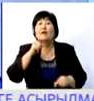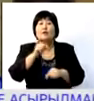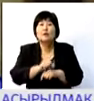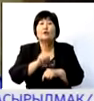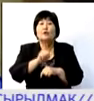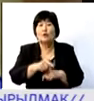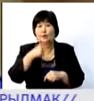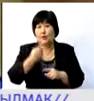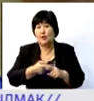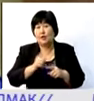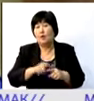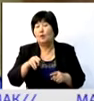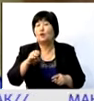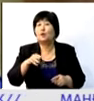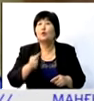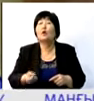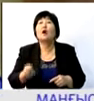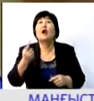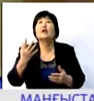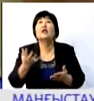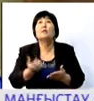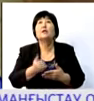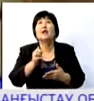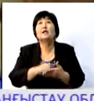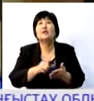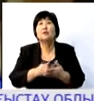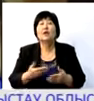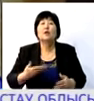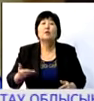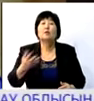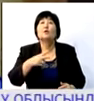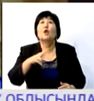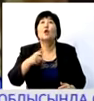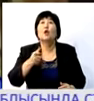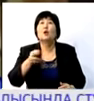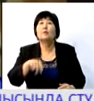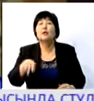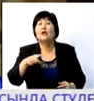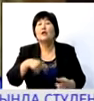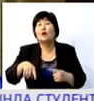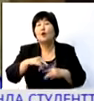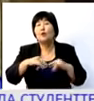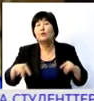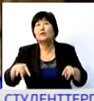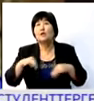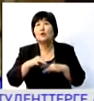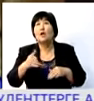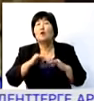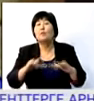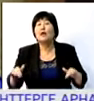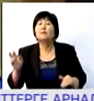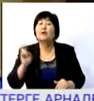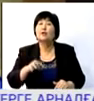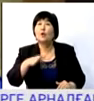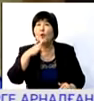сөйлейді. Жалпы баланың тұтығу қайдан пайда болады деген себеппен біз осы логопедиялық дөңгелек столды ұйымдастырдық. Өйткені балабақшаға келетін